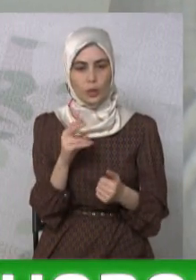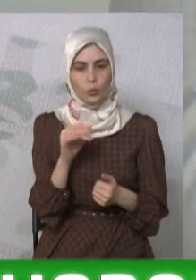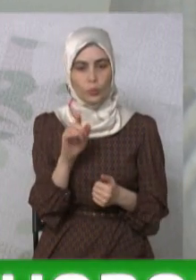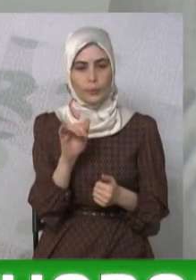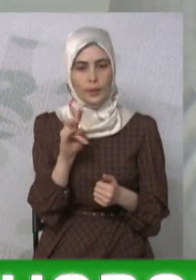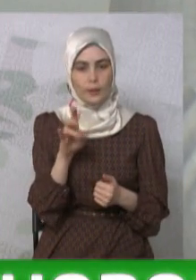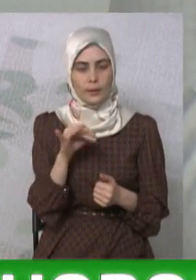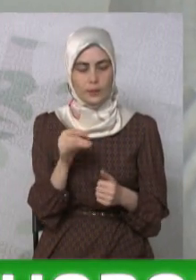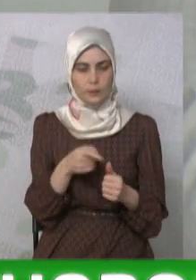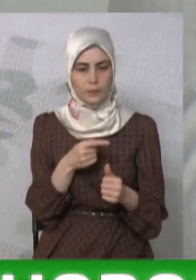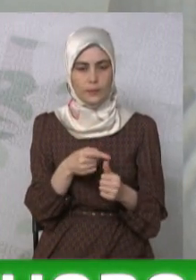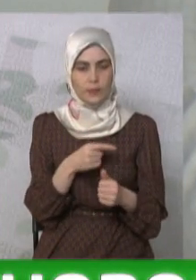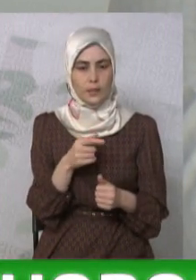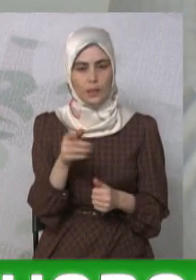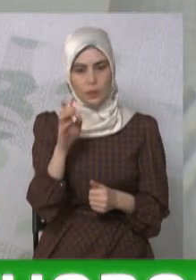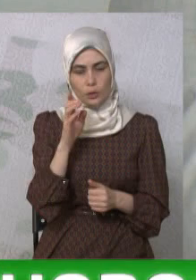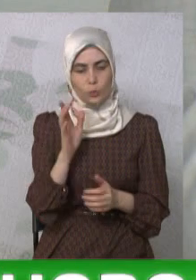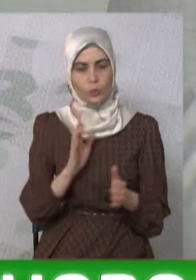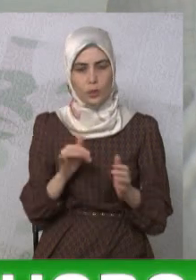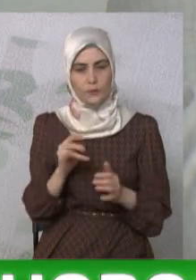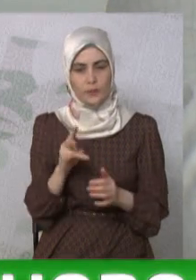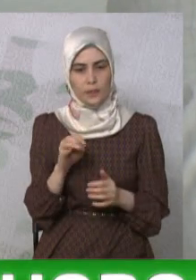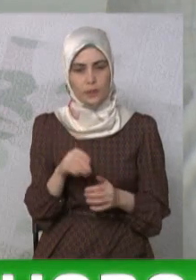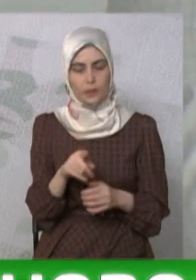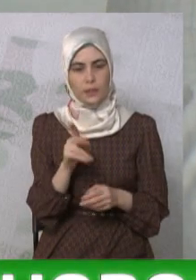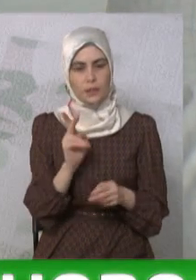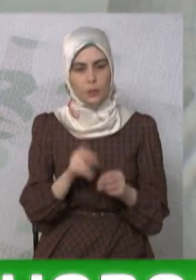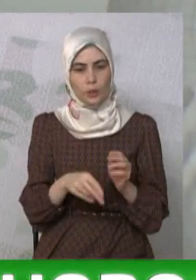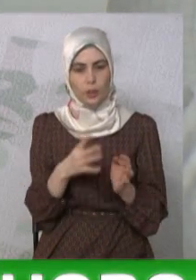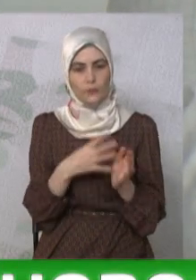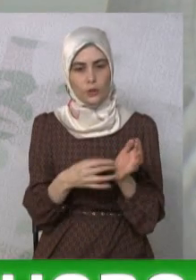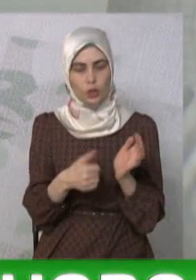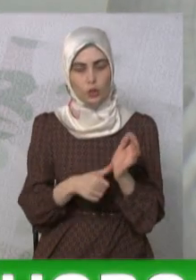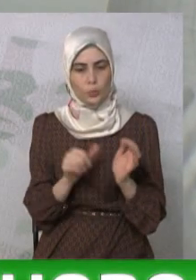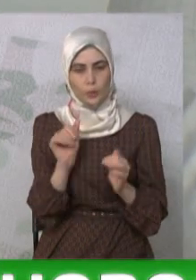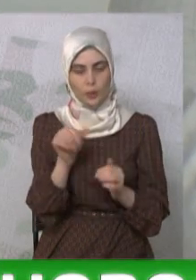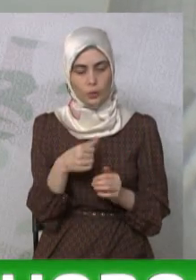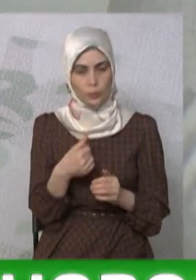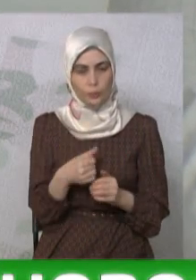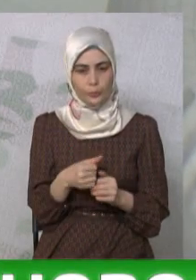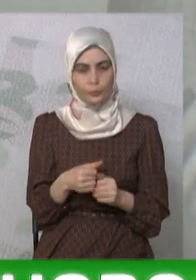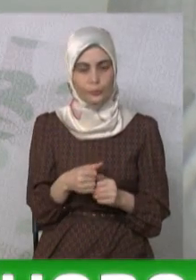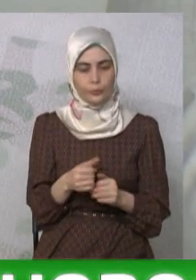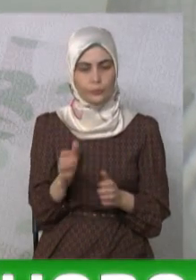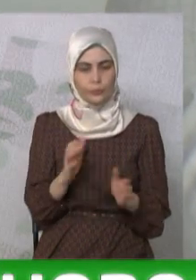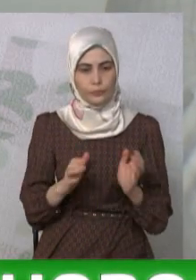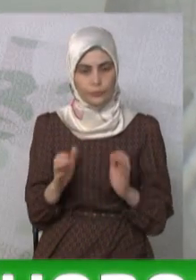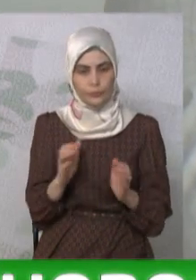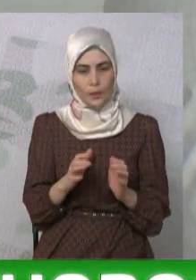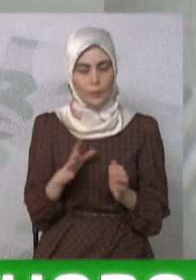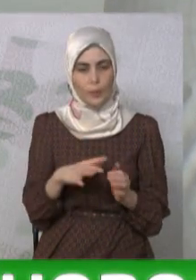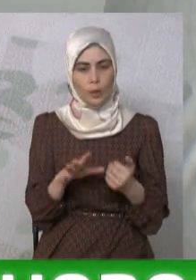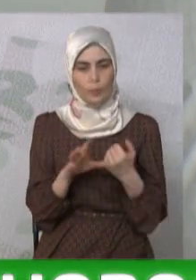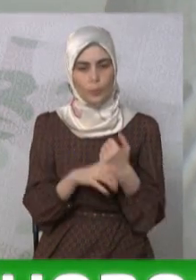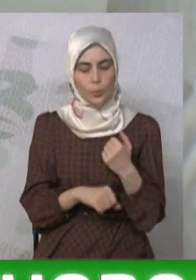государственный медицинский университет. И закончил его в 96-м году. Вот, после этого